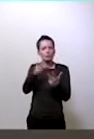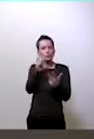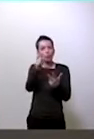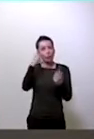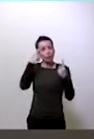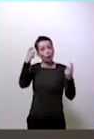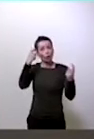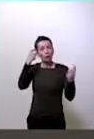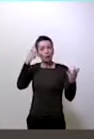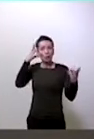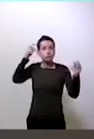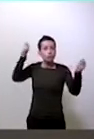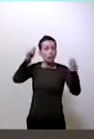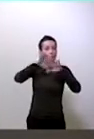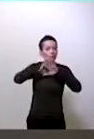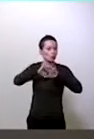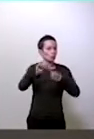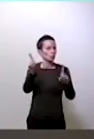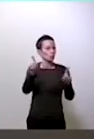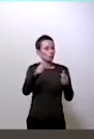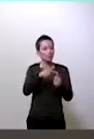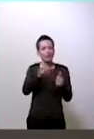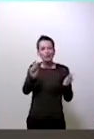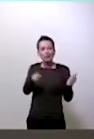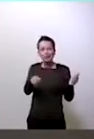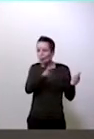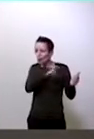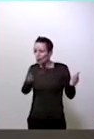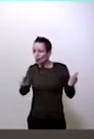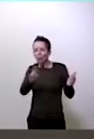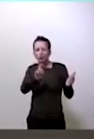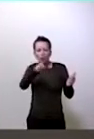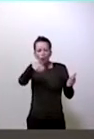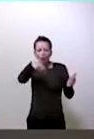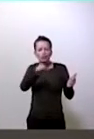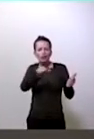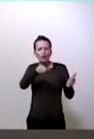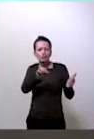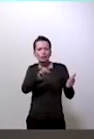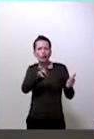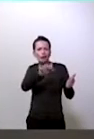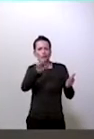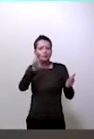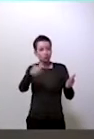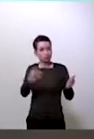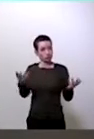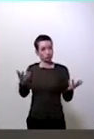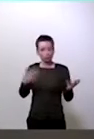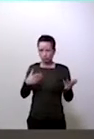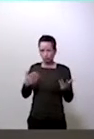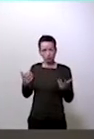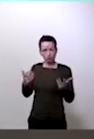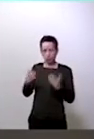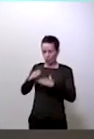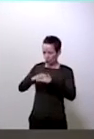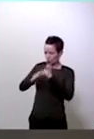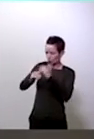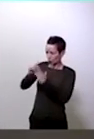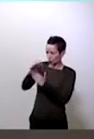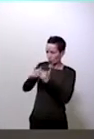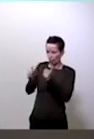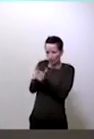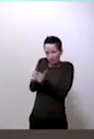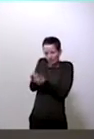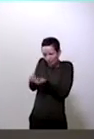abscons. La renaturation, c'est quoi? C'est une construction qui est conçue à partir et autour d'un espace public